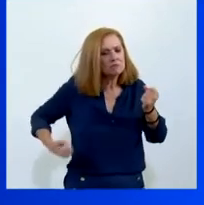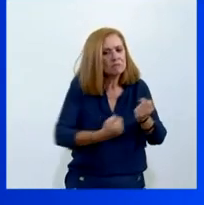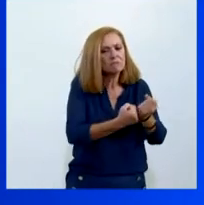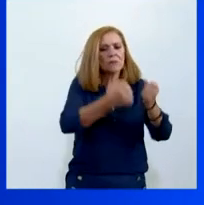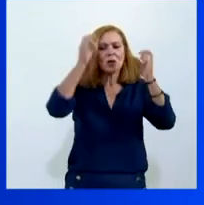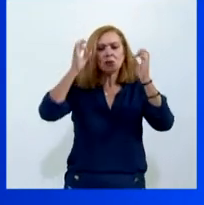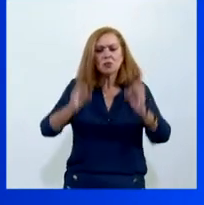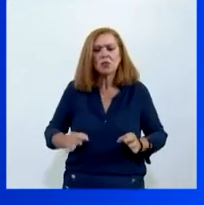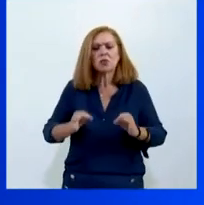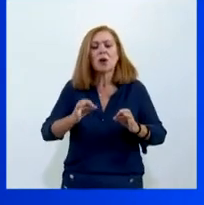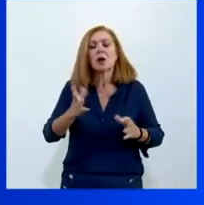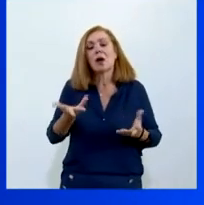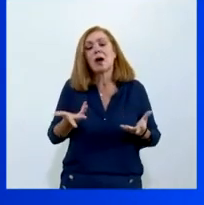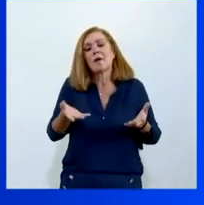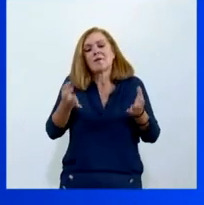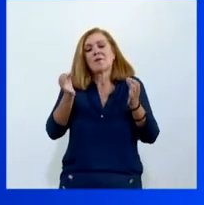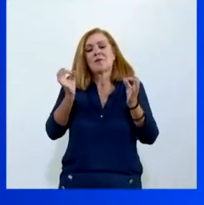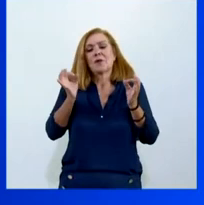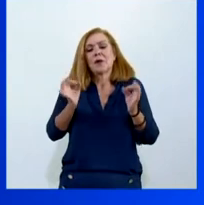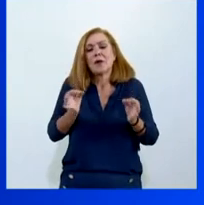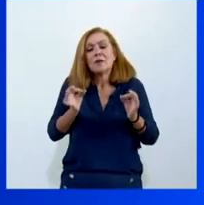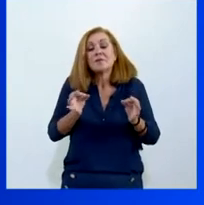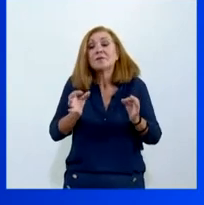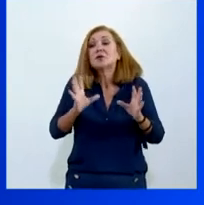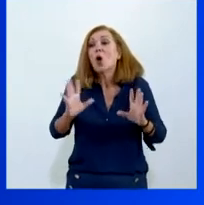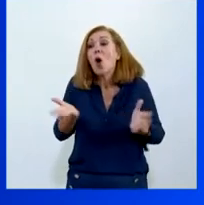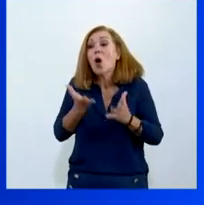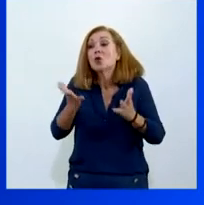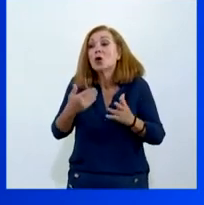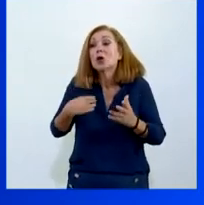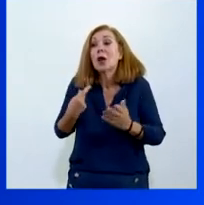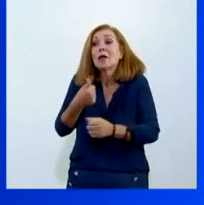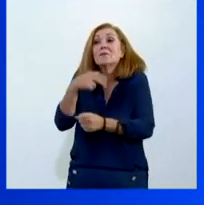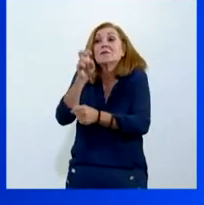στα πλαίσια πάντα προφανώς των δημοσιονομικών δυνατοτήτων